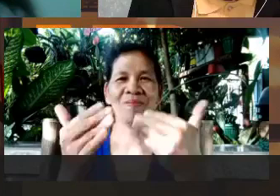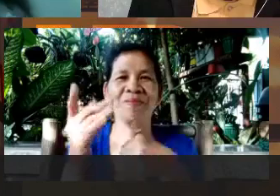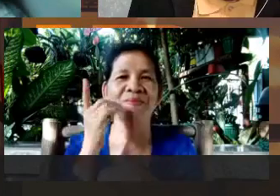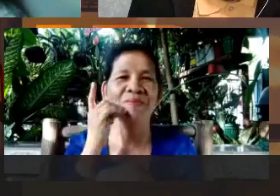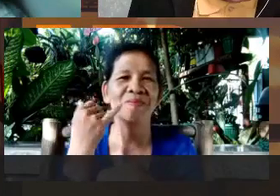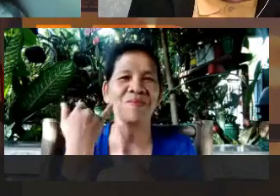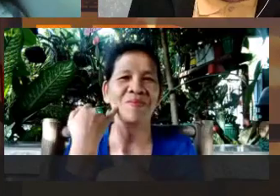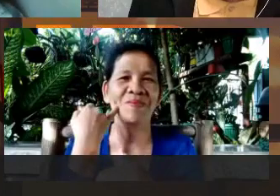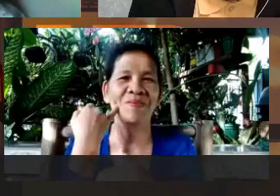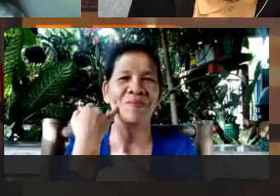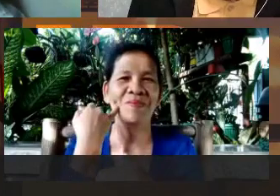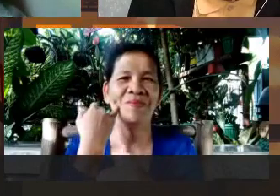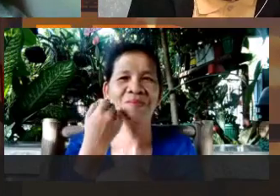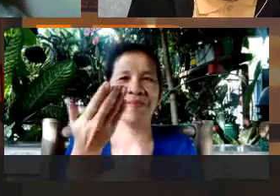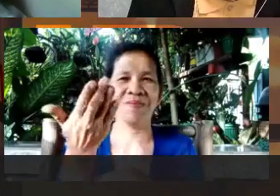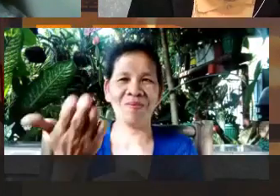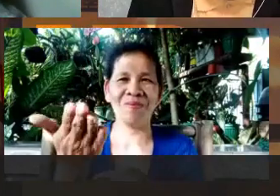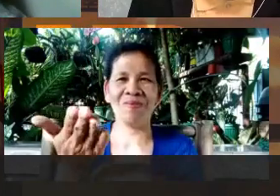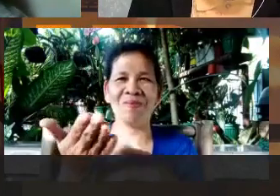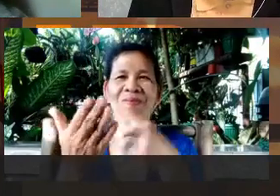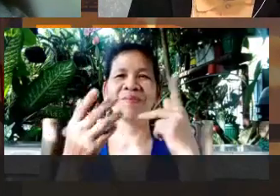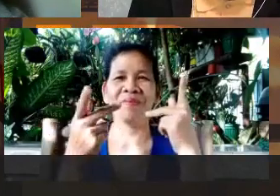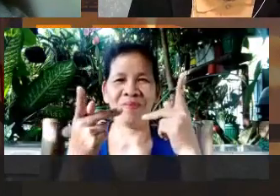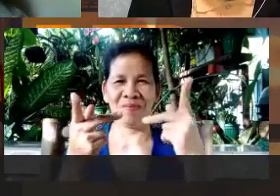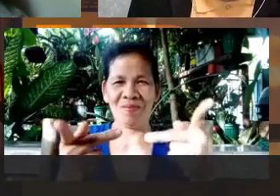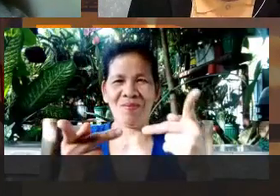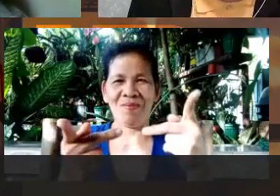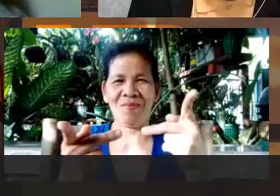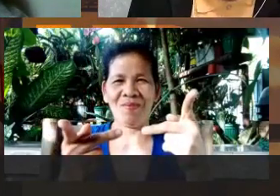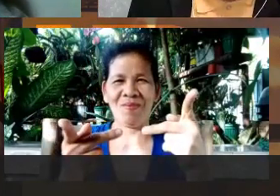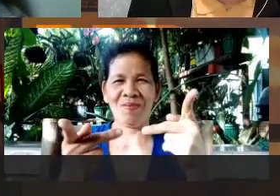Dyra, sa iyong presentation.